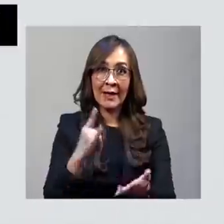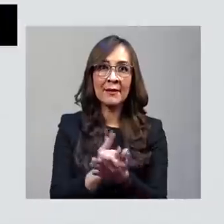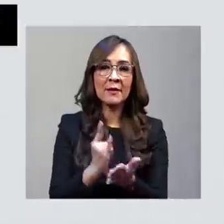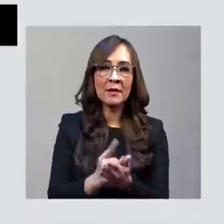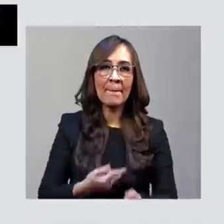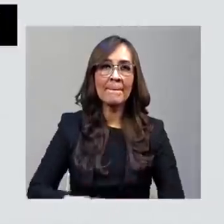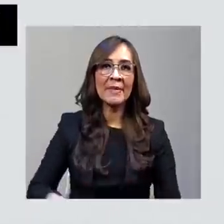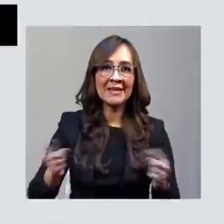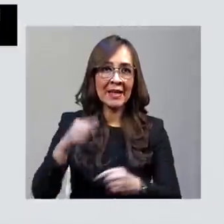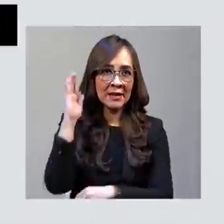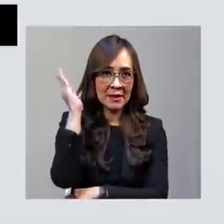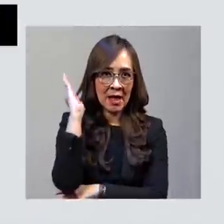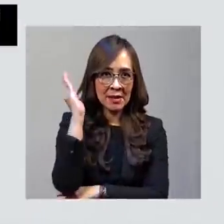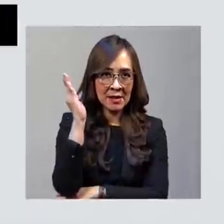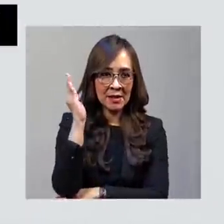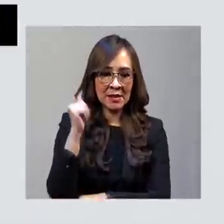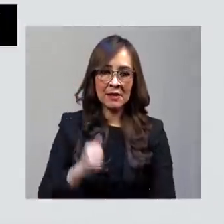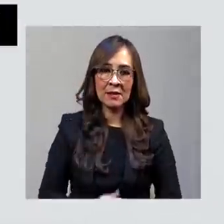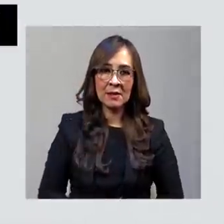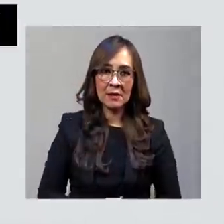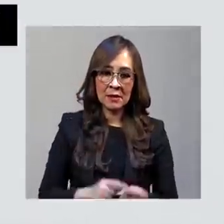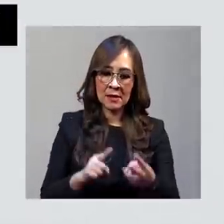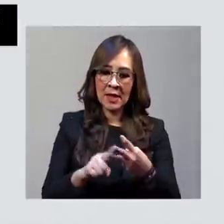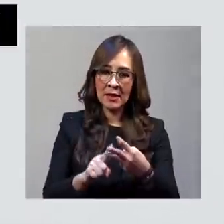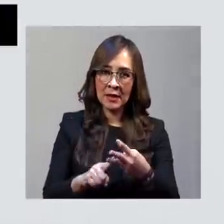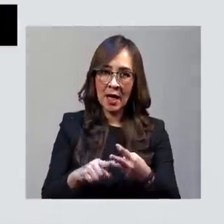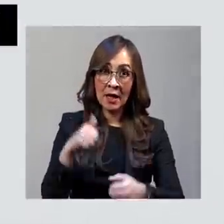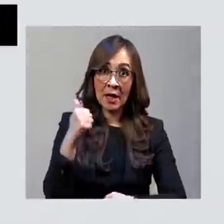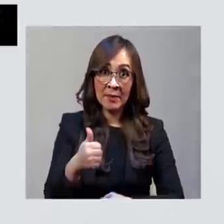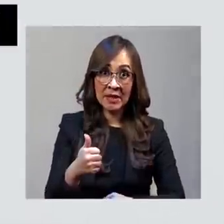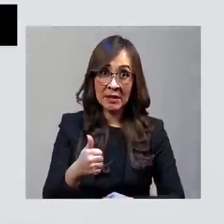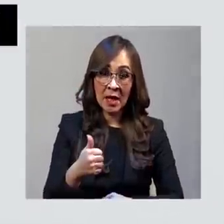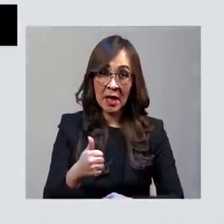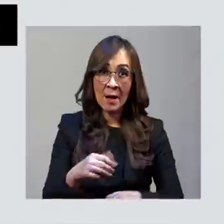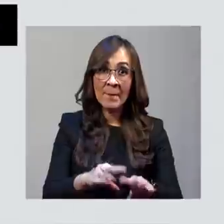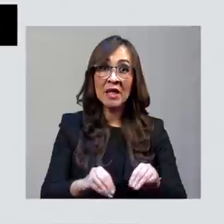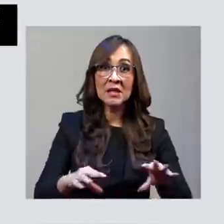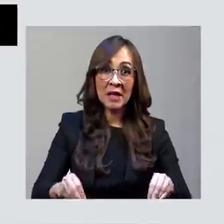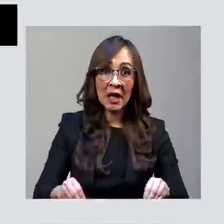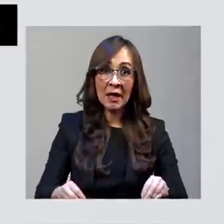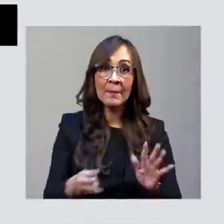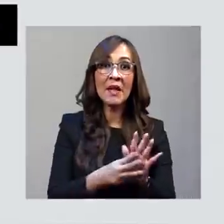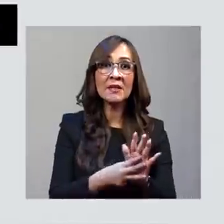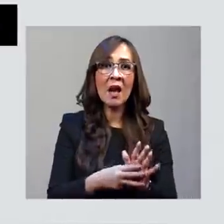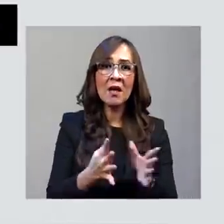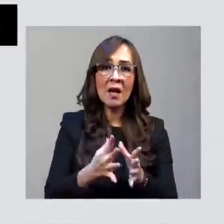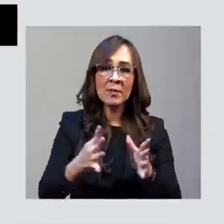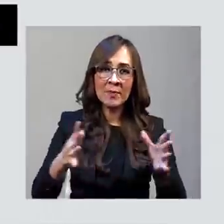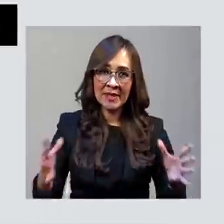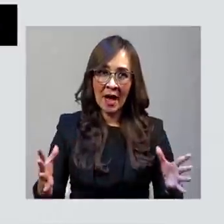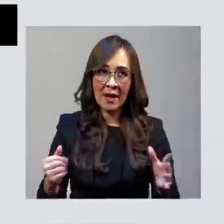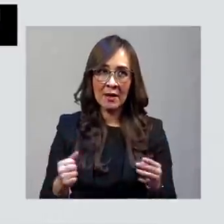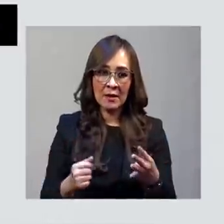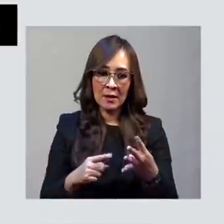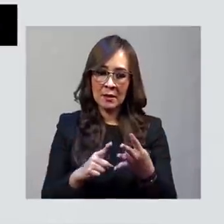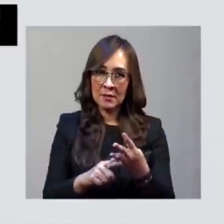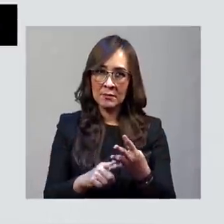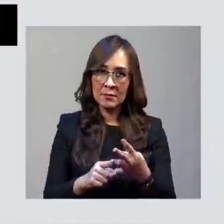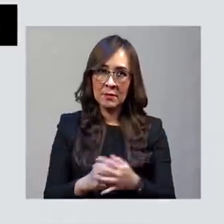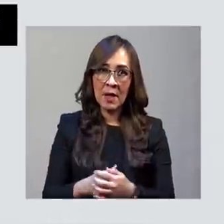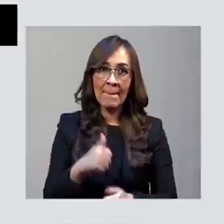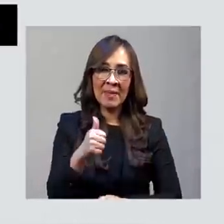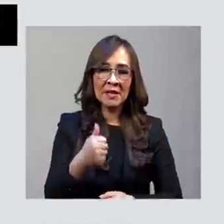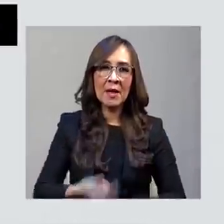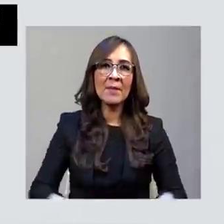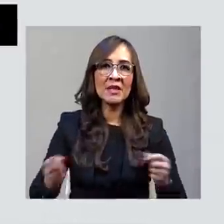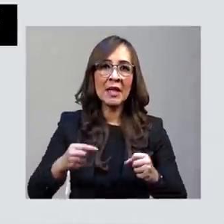saksinya. Yang ketiga, supaya kita dapat mengerjakan hal-hal yang lebih banyak dan lebih besar. Dan yang keempat, supaya kita dapat senantiasa menjadi berkat.